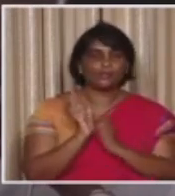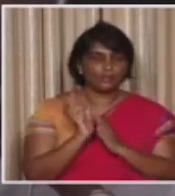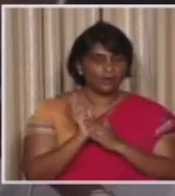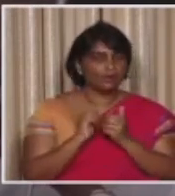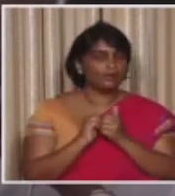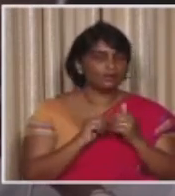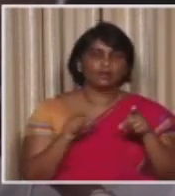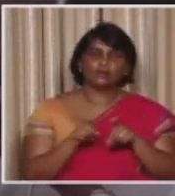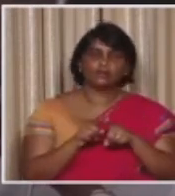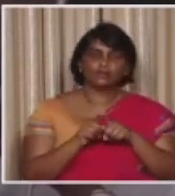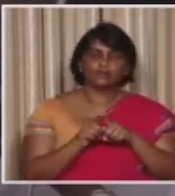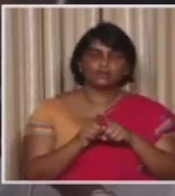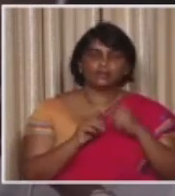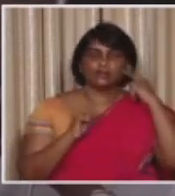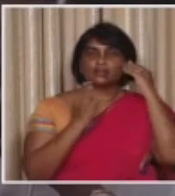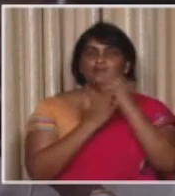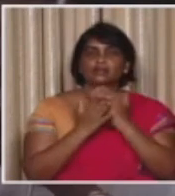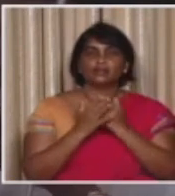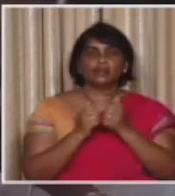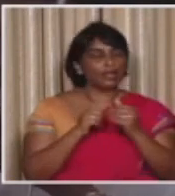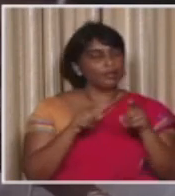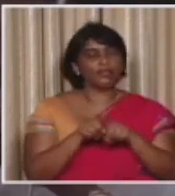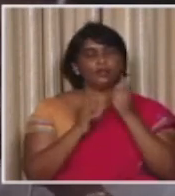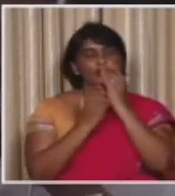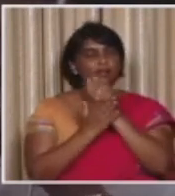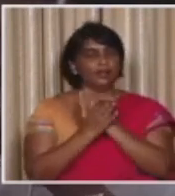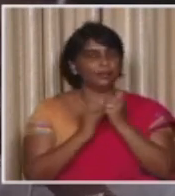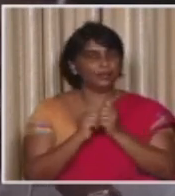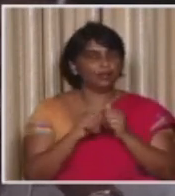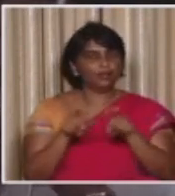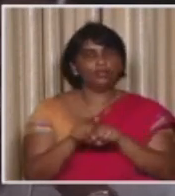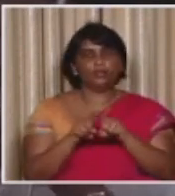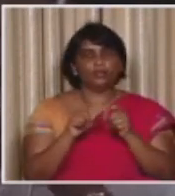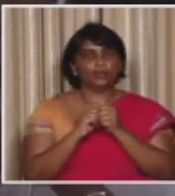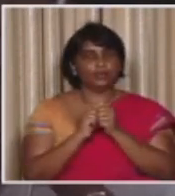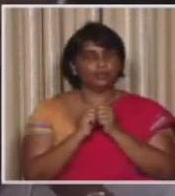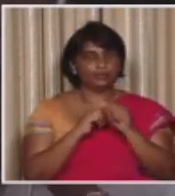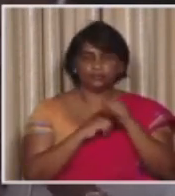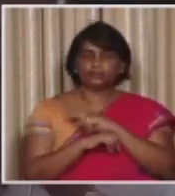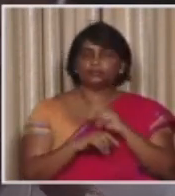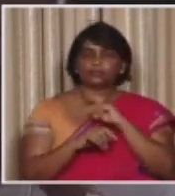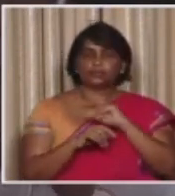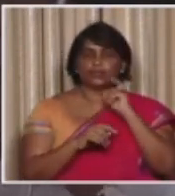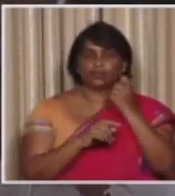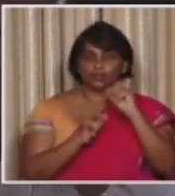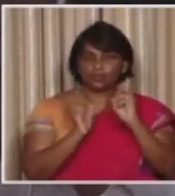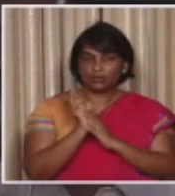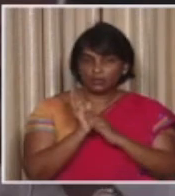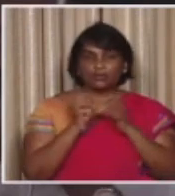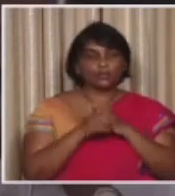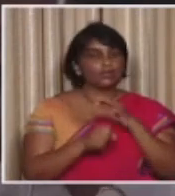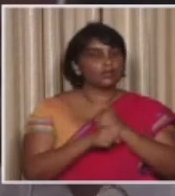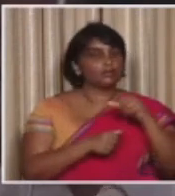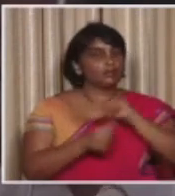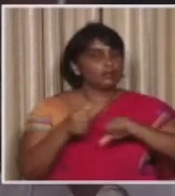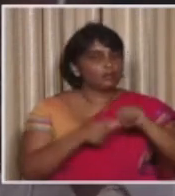ඊයේ මේක ගෙනල්ලා බලනකොට තාම විමර්ශනය කරනවායි කියලා කියනවා ඉතින් ඒ නිසා මම මට මතකයි අපි කෝපා කමිටුවේ ගිණුම් කාරක සභාවේ රාජ්‍ය ආයතන